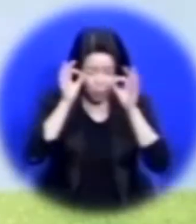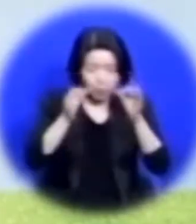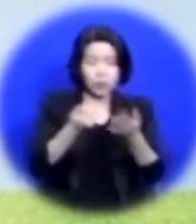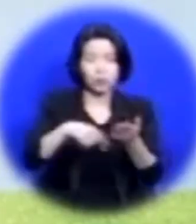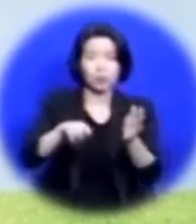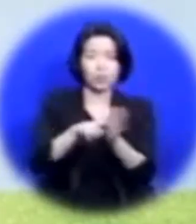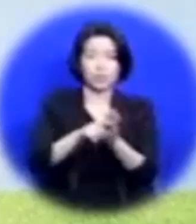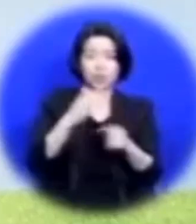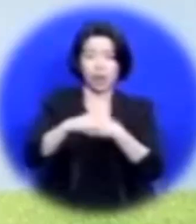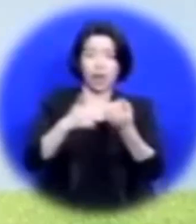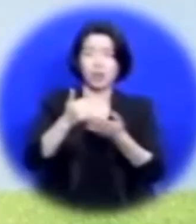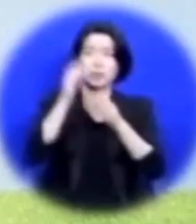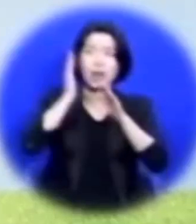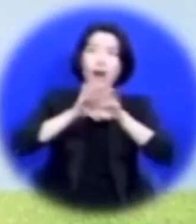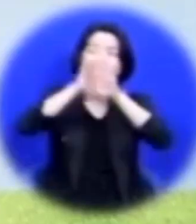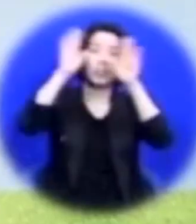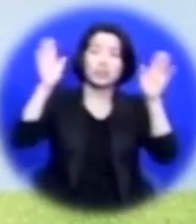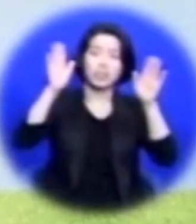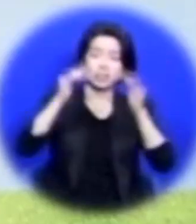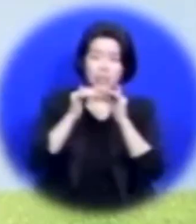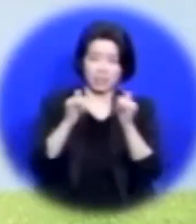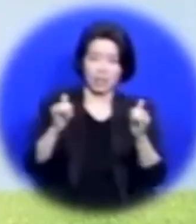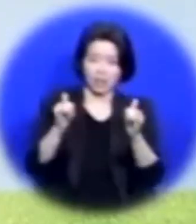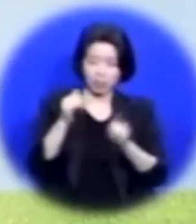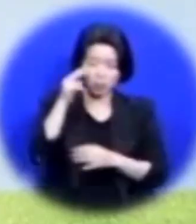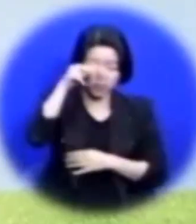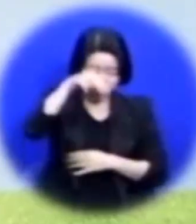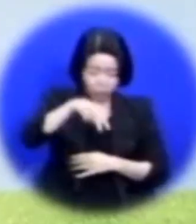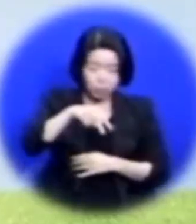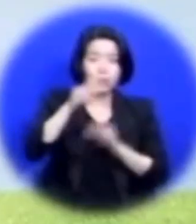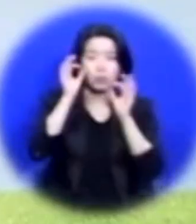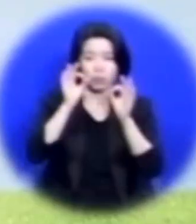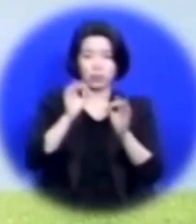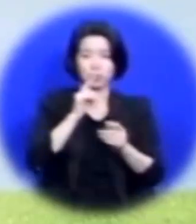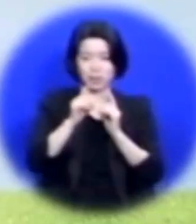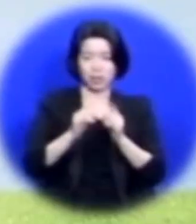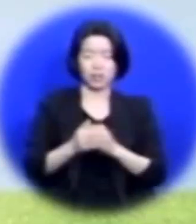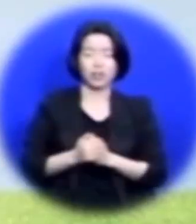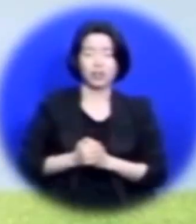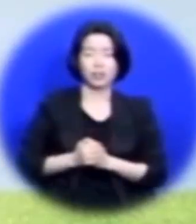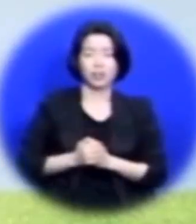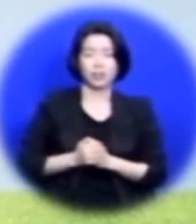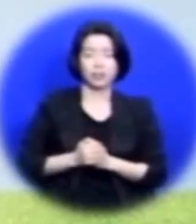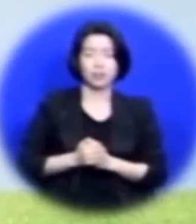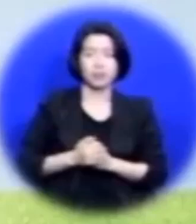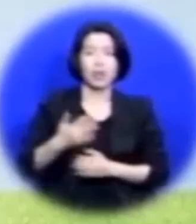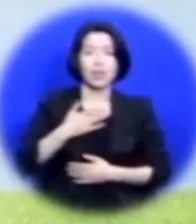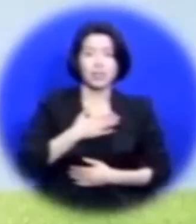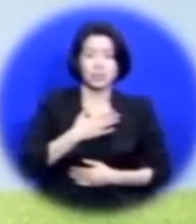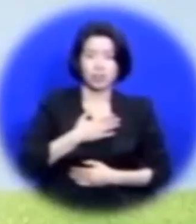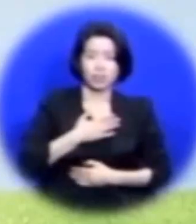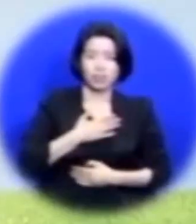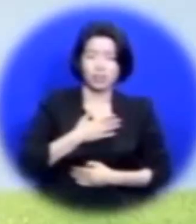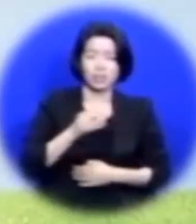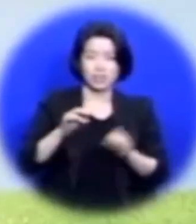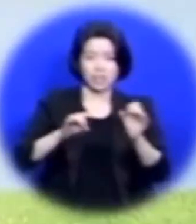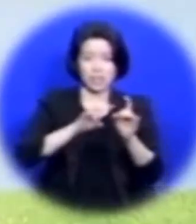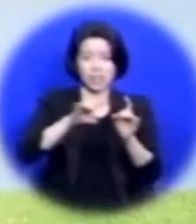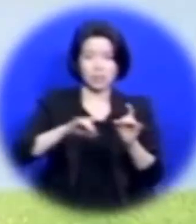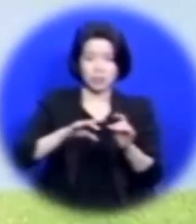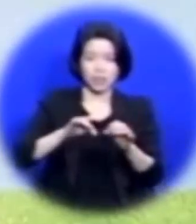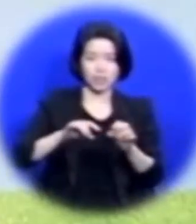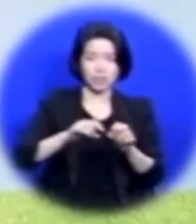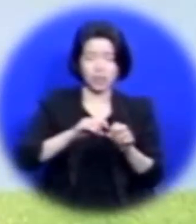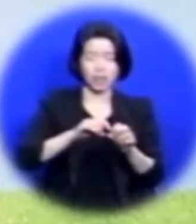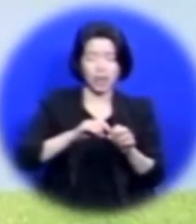하나님께서 하늘에서 사람을 구보 보신다는 겁니다 저는 24시간 예수님을